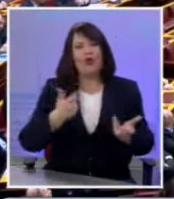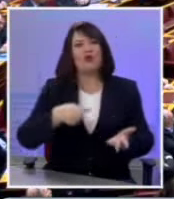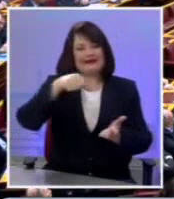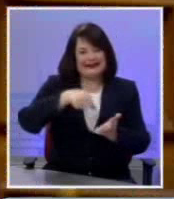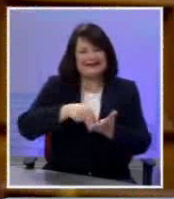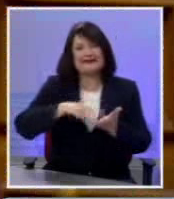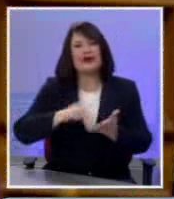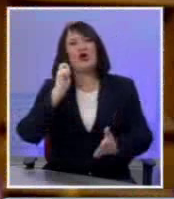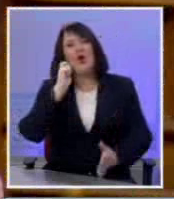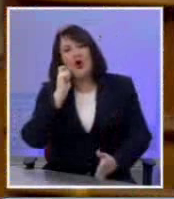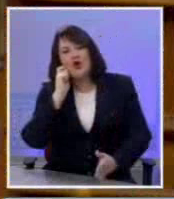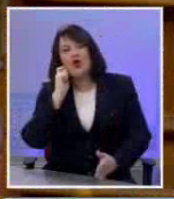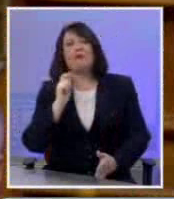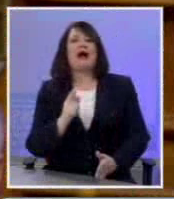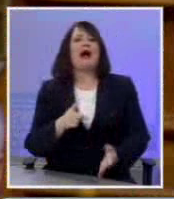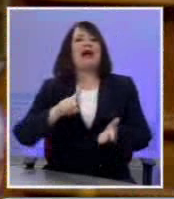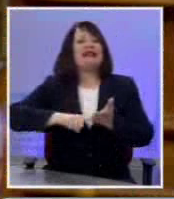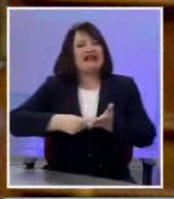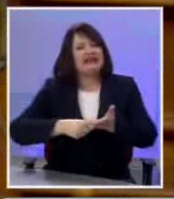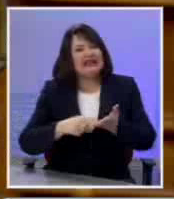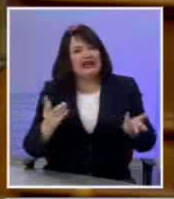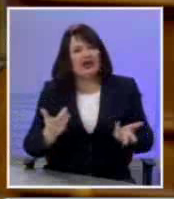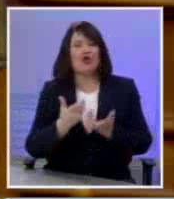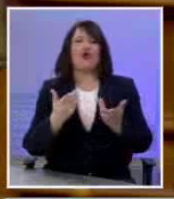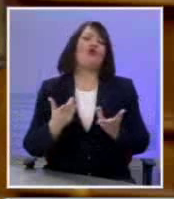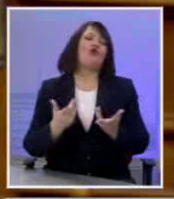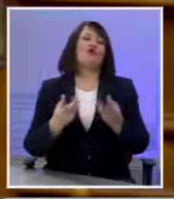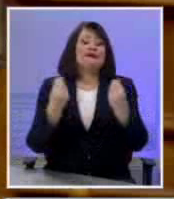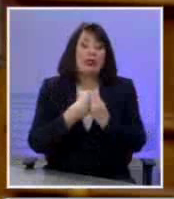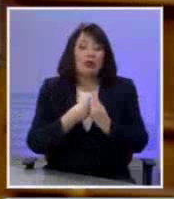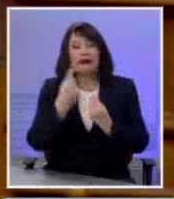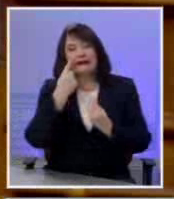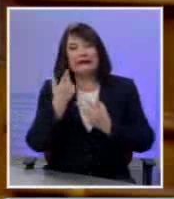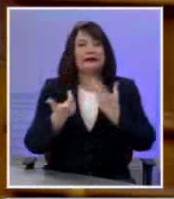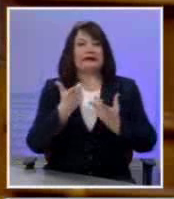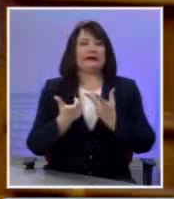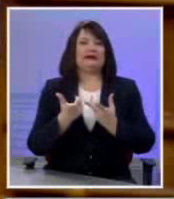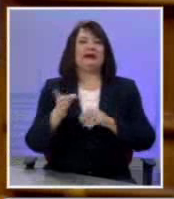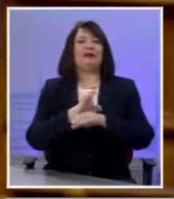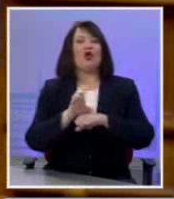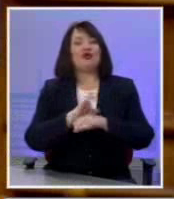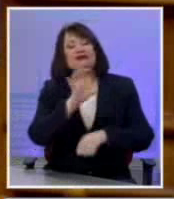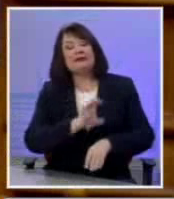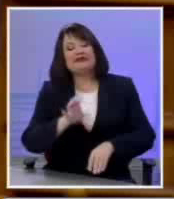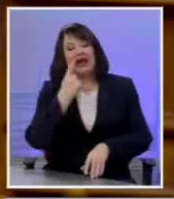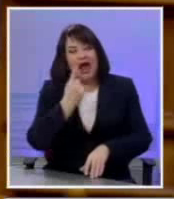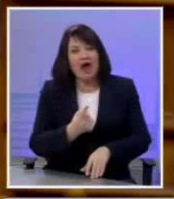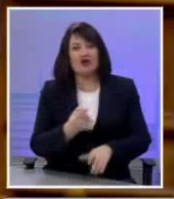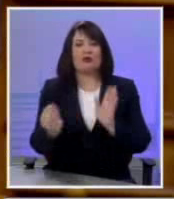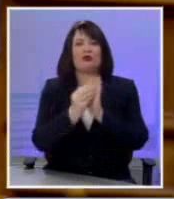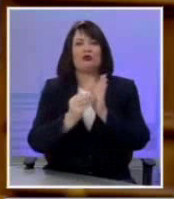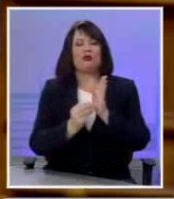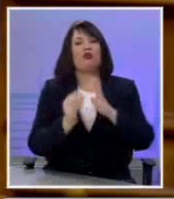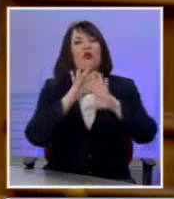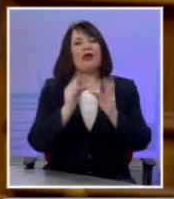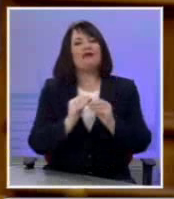το όνομα του ταυτοποιημένου, όπου παίρνονται τα δαχτυλικά του αποτυπώματα, στον ηλεκτρονικό υπολογιστή και να καταχωρηθεί,